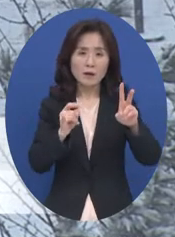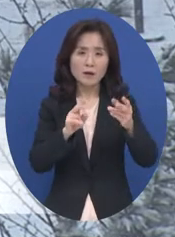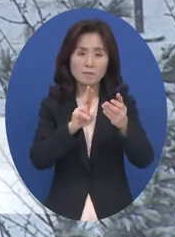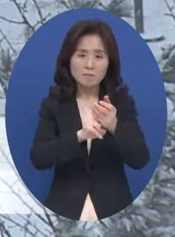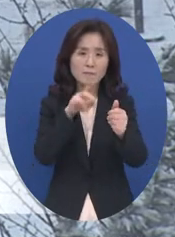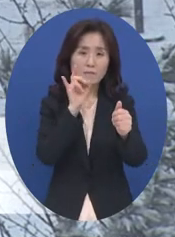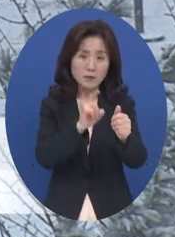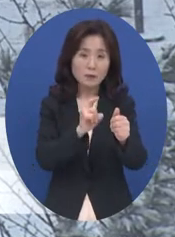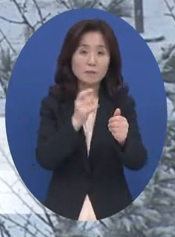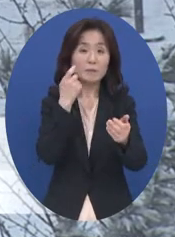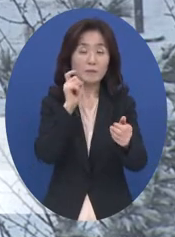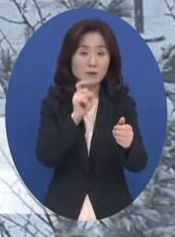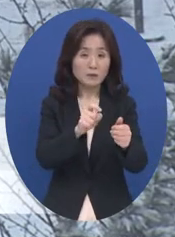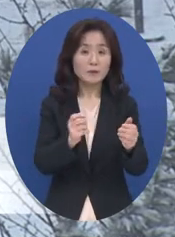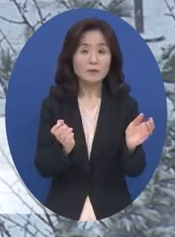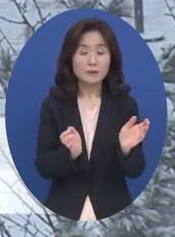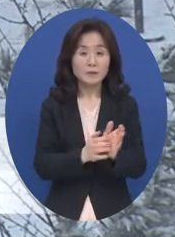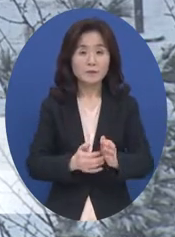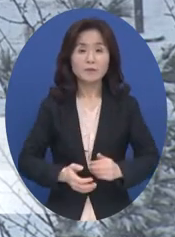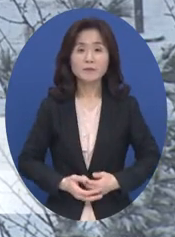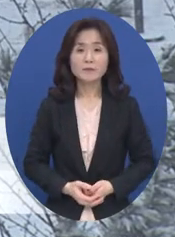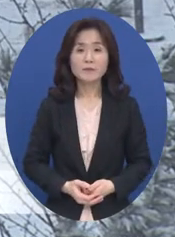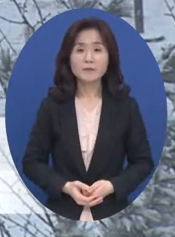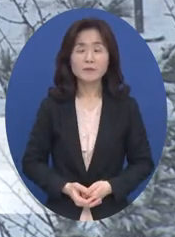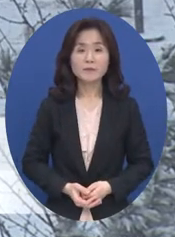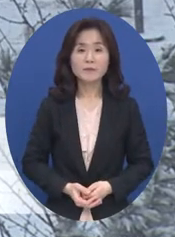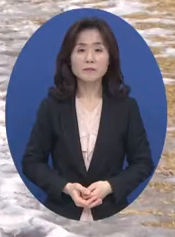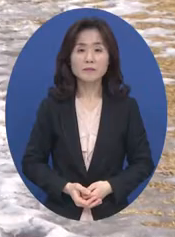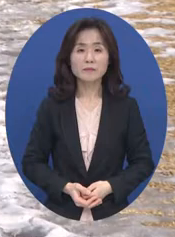감염자를 찾아냈습니다. 최지연 기자의 보도입니다.